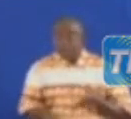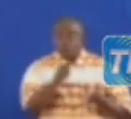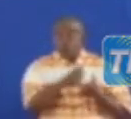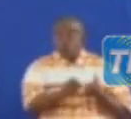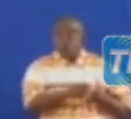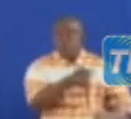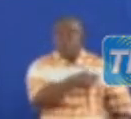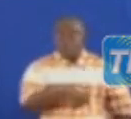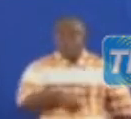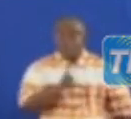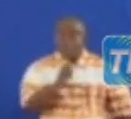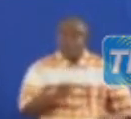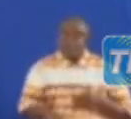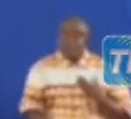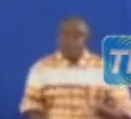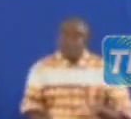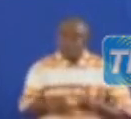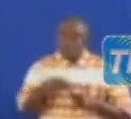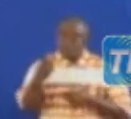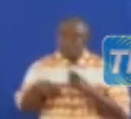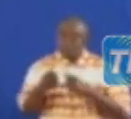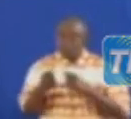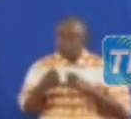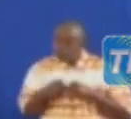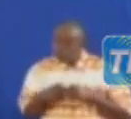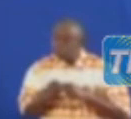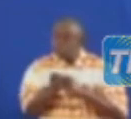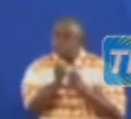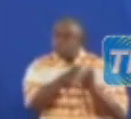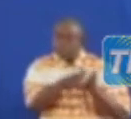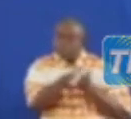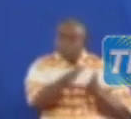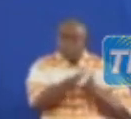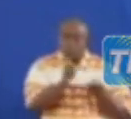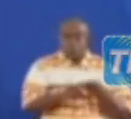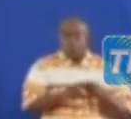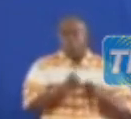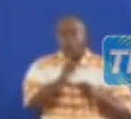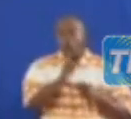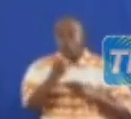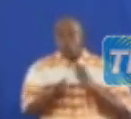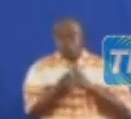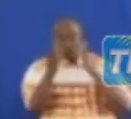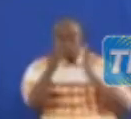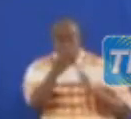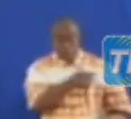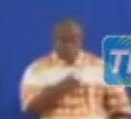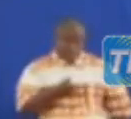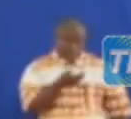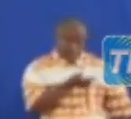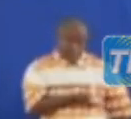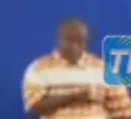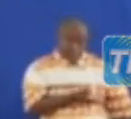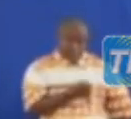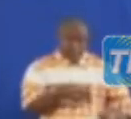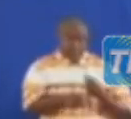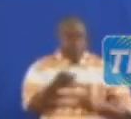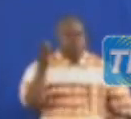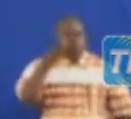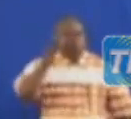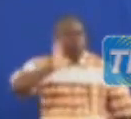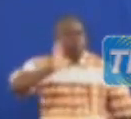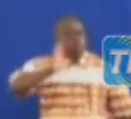ofisi ya Rais Temisemi inaendelea kutekeleza maelekezo yaliyotolewa na Mheshimiwa Rais katika hotuba